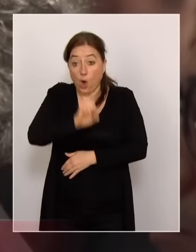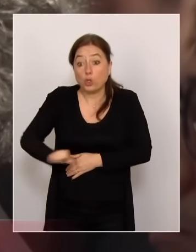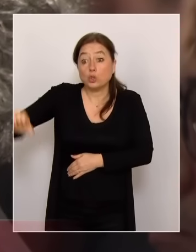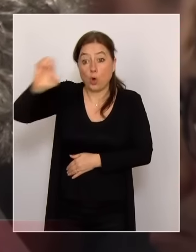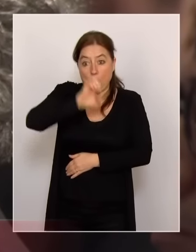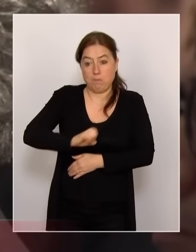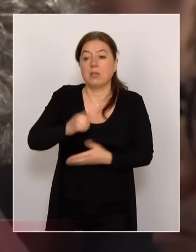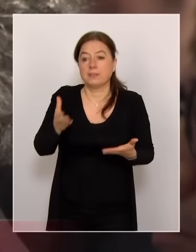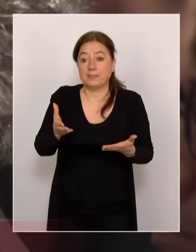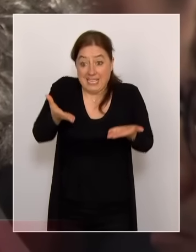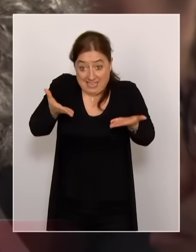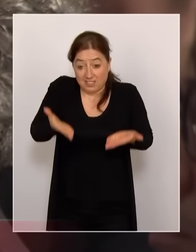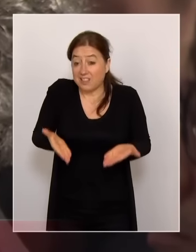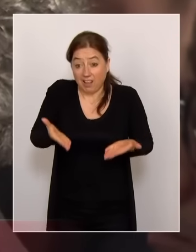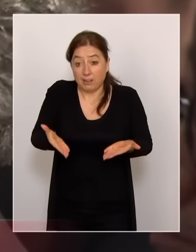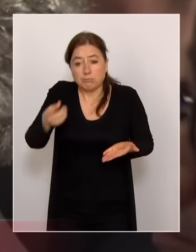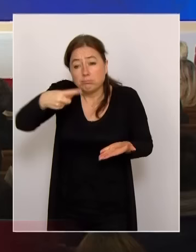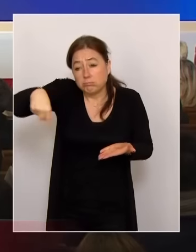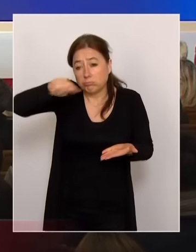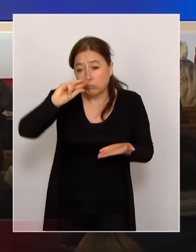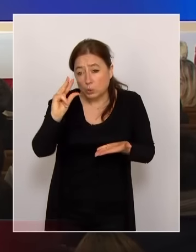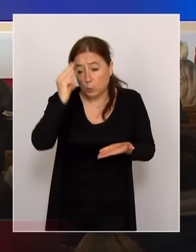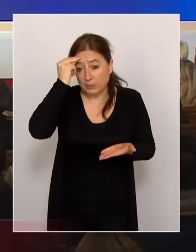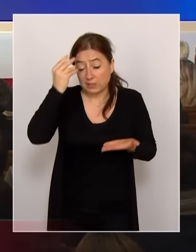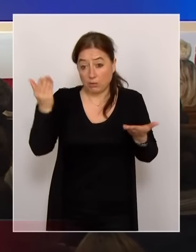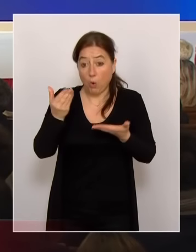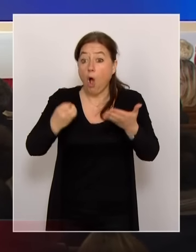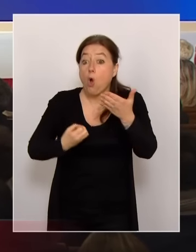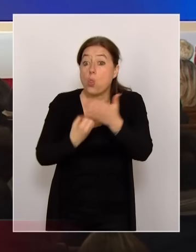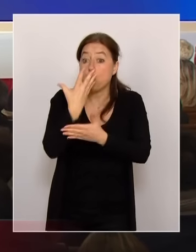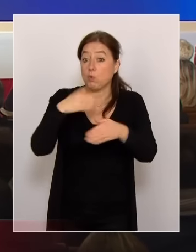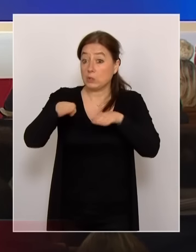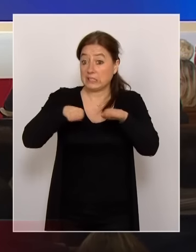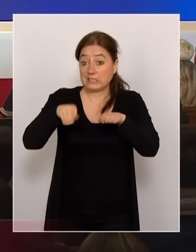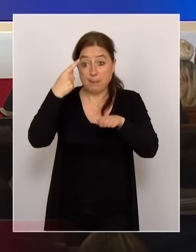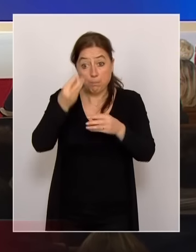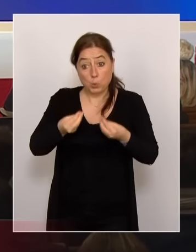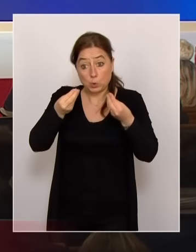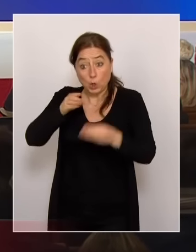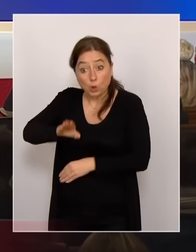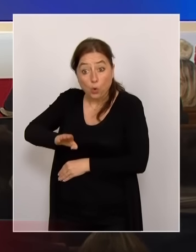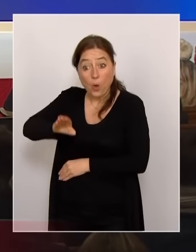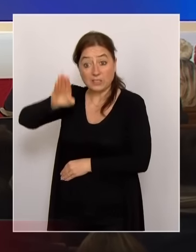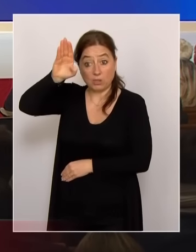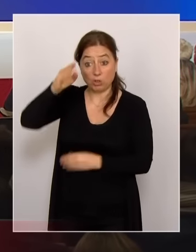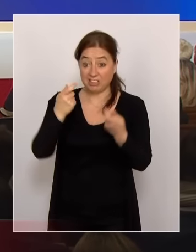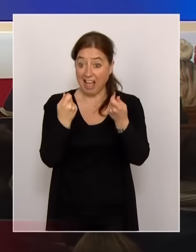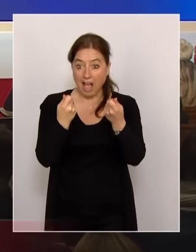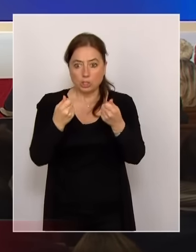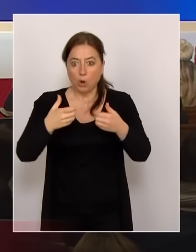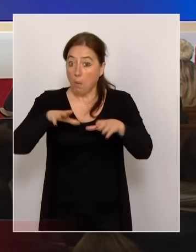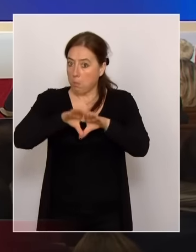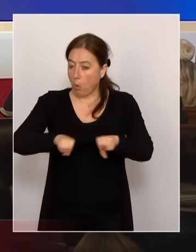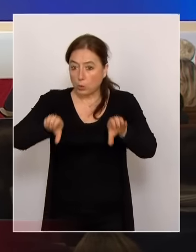dessine là, c'est véritablement aussi un nouveau modèle de croissance, de prospérité qui passe